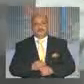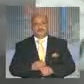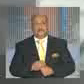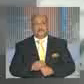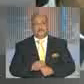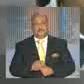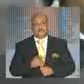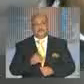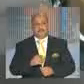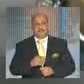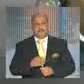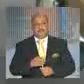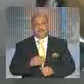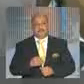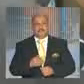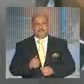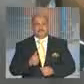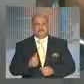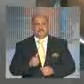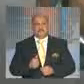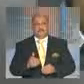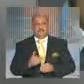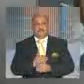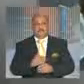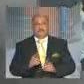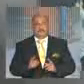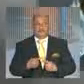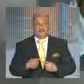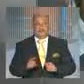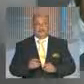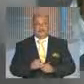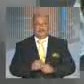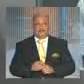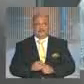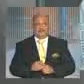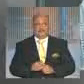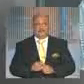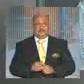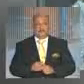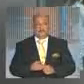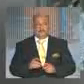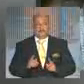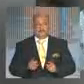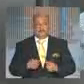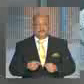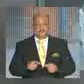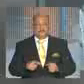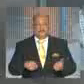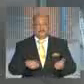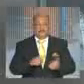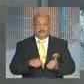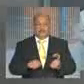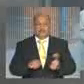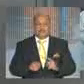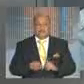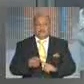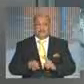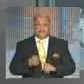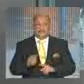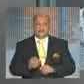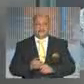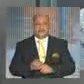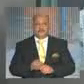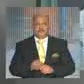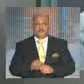بالقداء، منظم بالقداء، غناء سمح بروفيسيونال، أوركسترا مال الصغار، جاني مش كيف مال تاع أمس بطاف